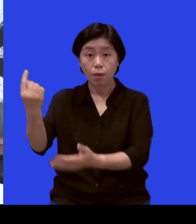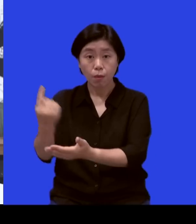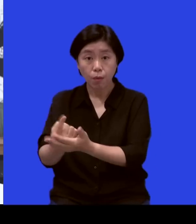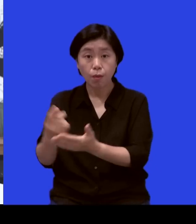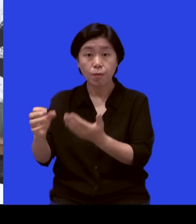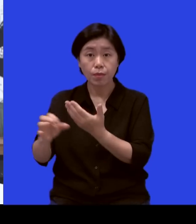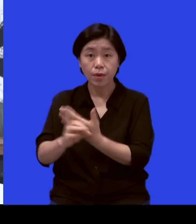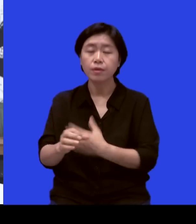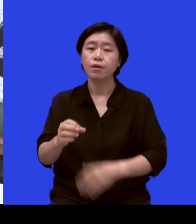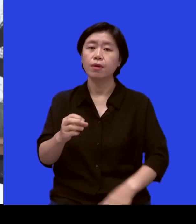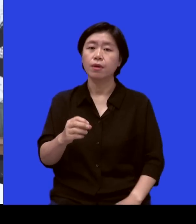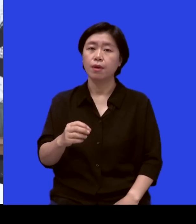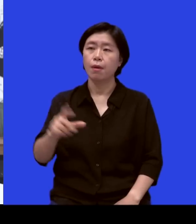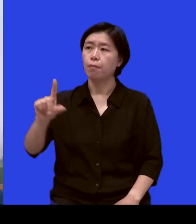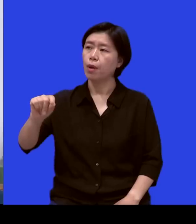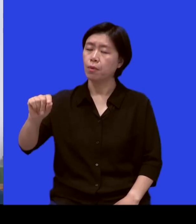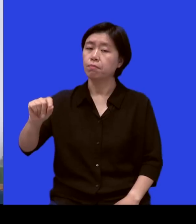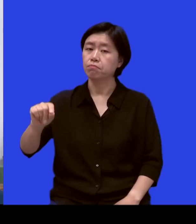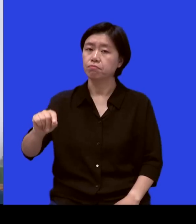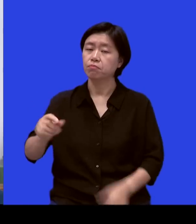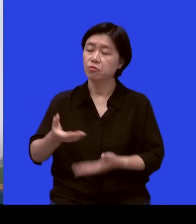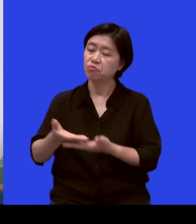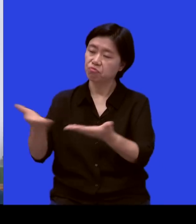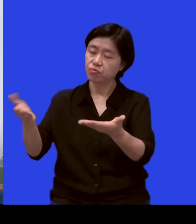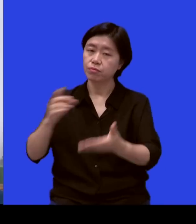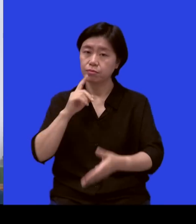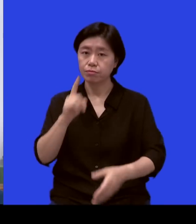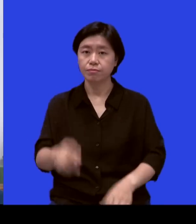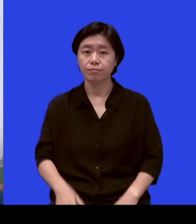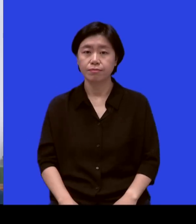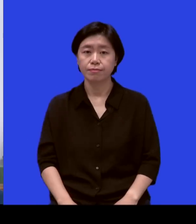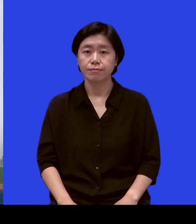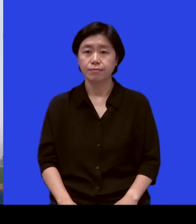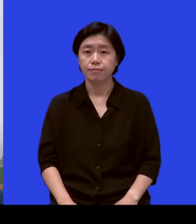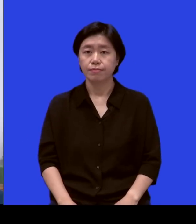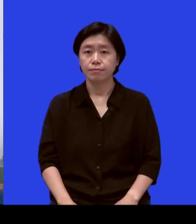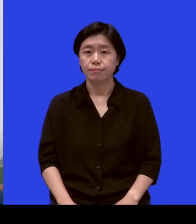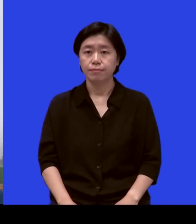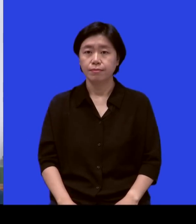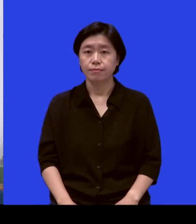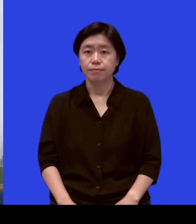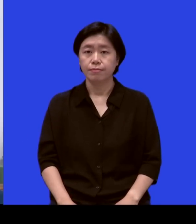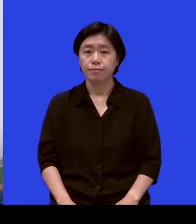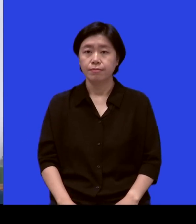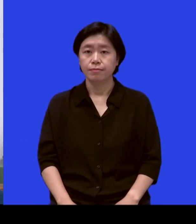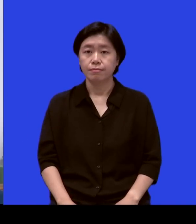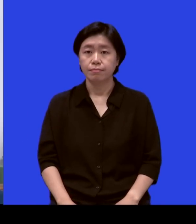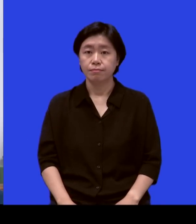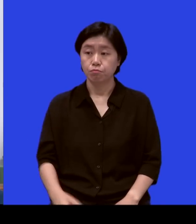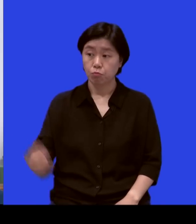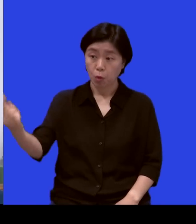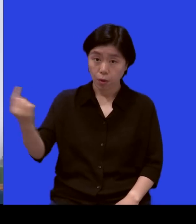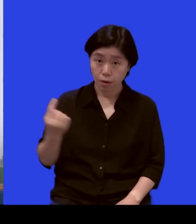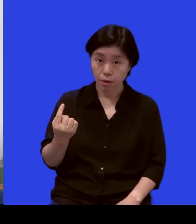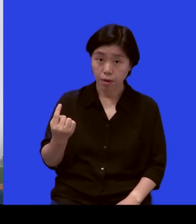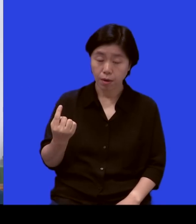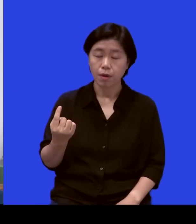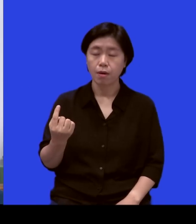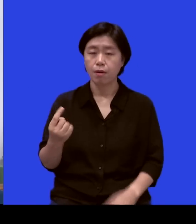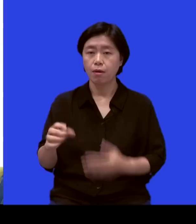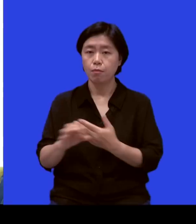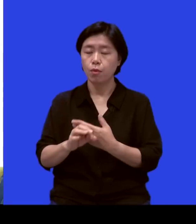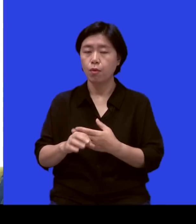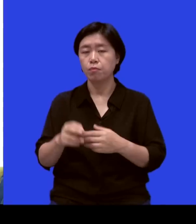그래서 이제 그런 문제를 해결하는 거는 그냥 왔다만 가도 좋겠다고 이제 있게 한 거예요. 그래서 오면 이제 점심 같이 해